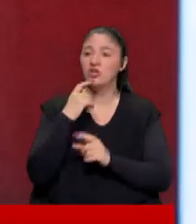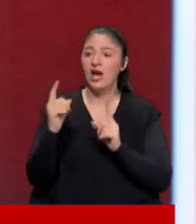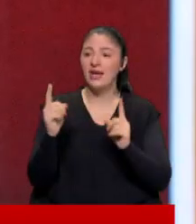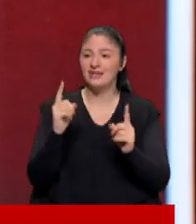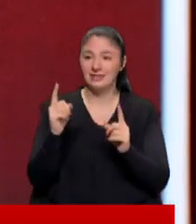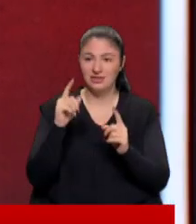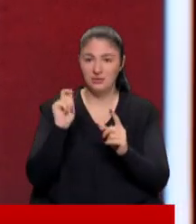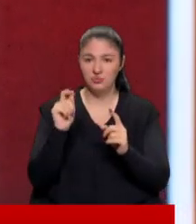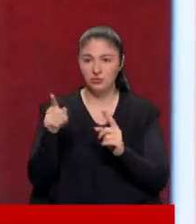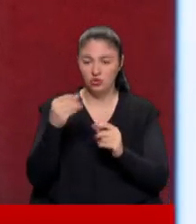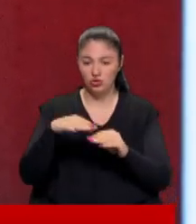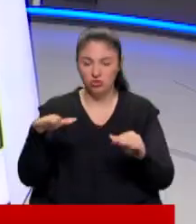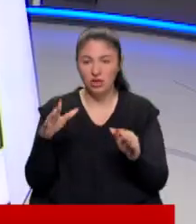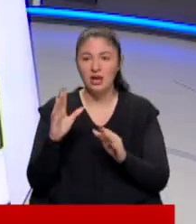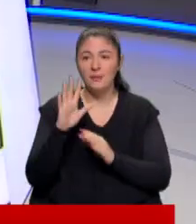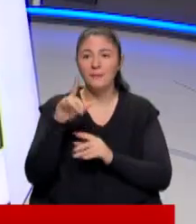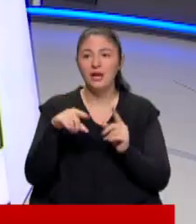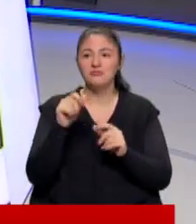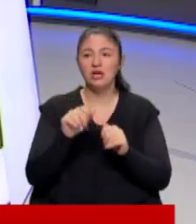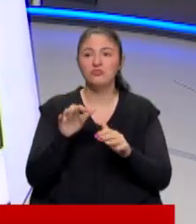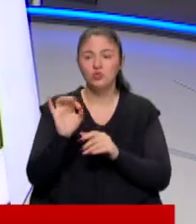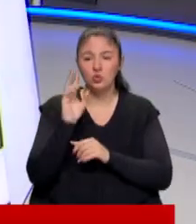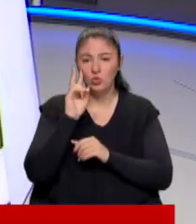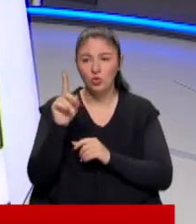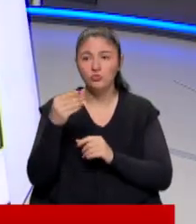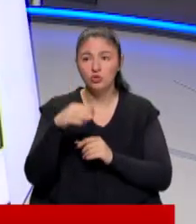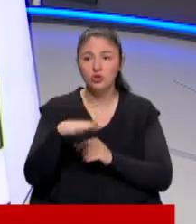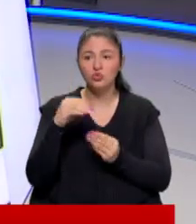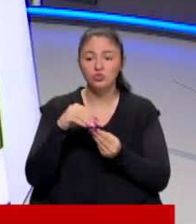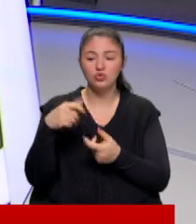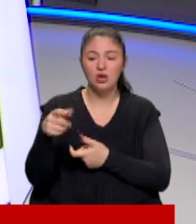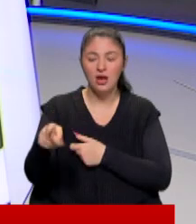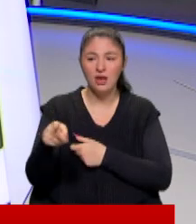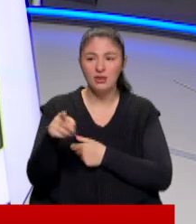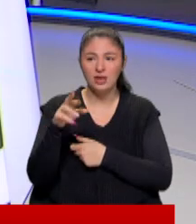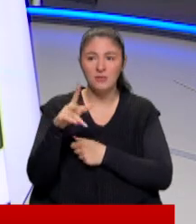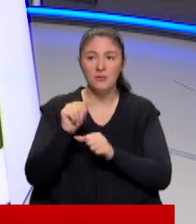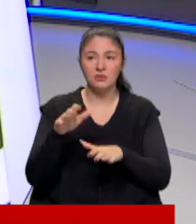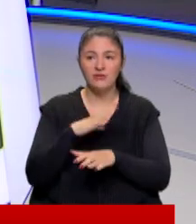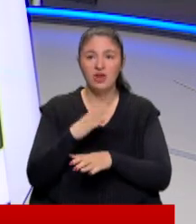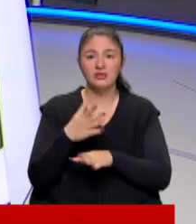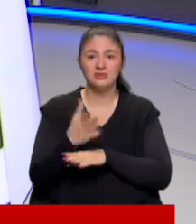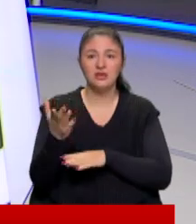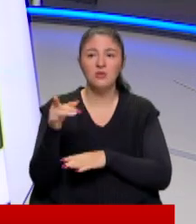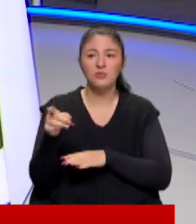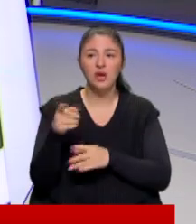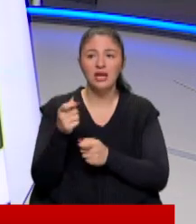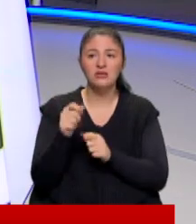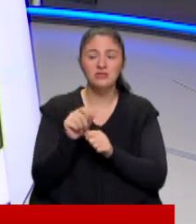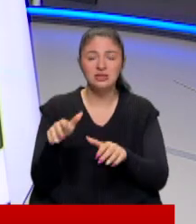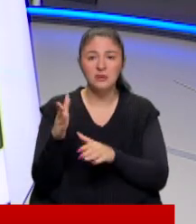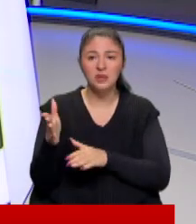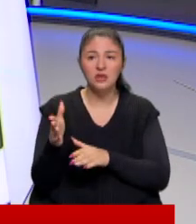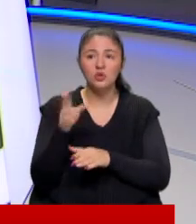arası çocuklar arasında yapılmış bir araştırma bu. Tabii bazı paylaşımlarda da şunu görüyorum. Çocukları suçlayan şeklinde paylaşımlar var aslında. Bu eğitim